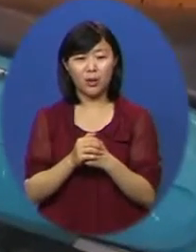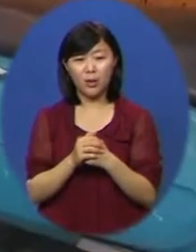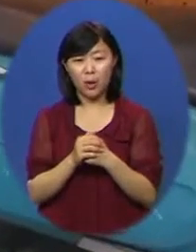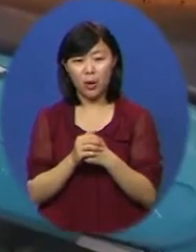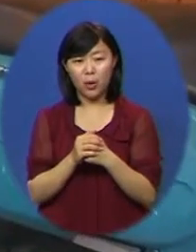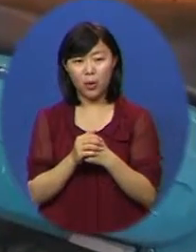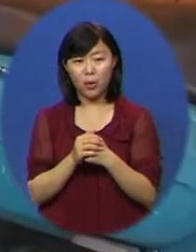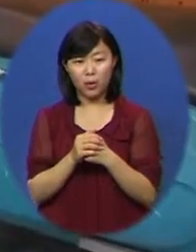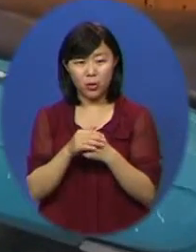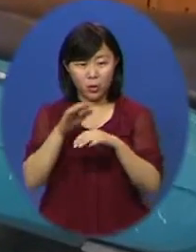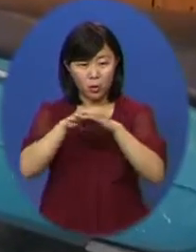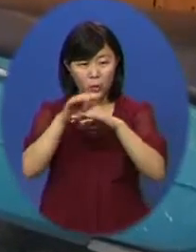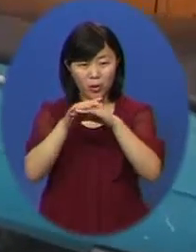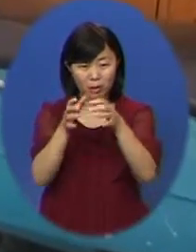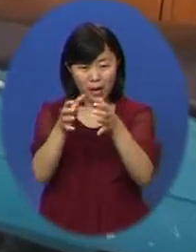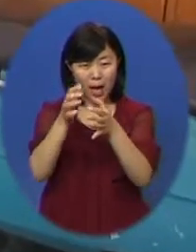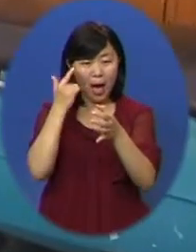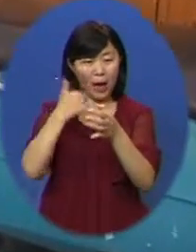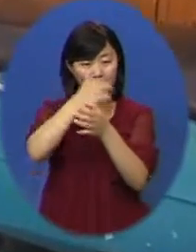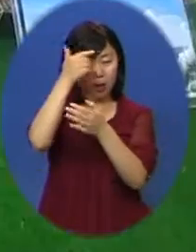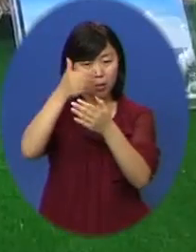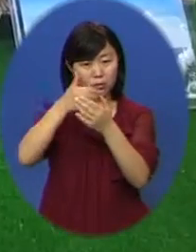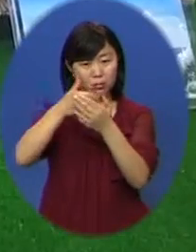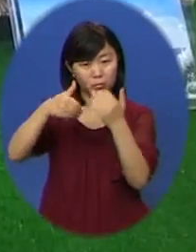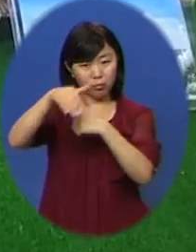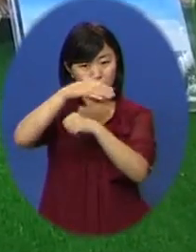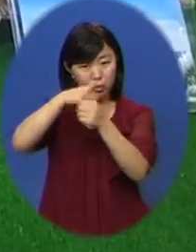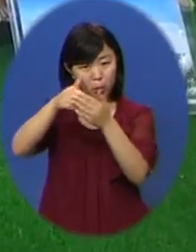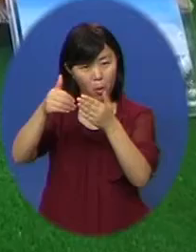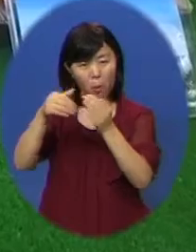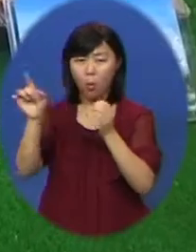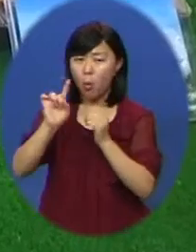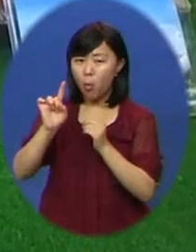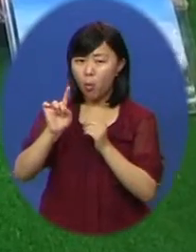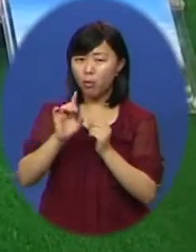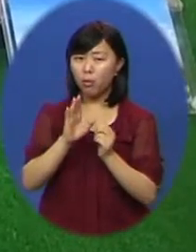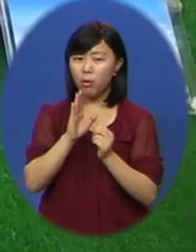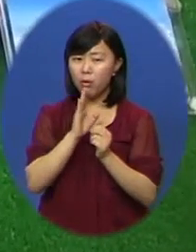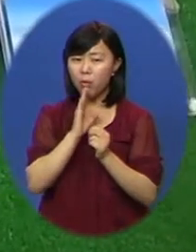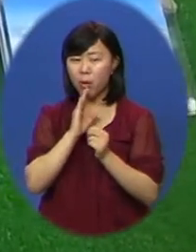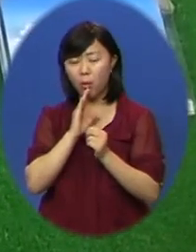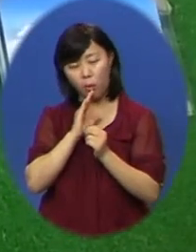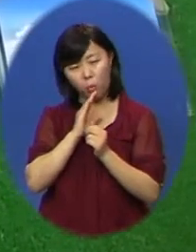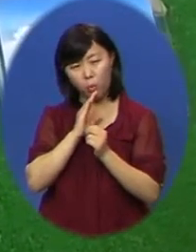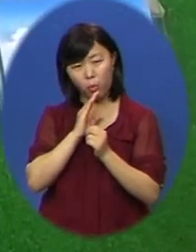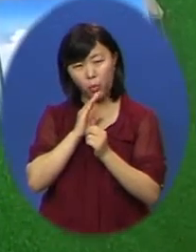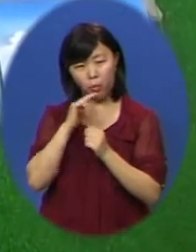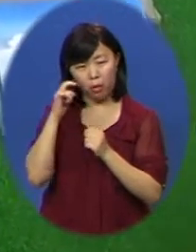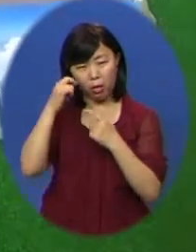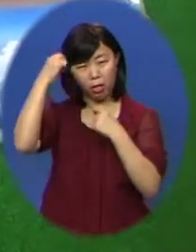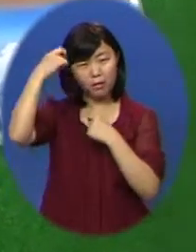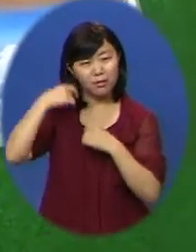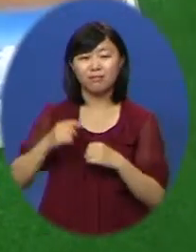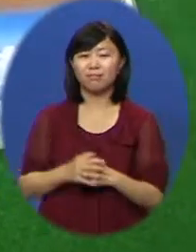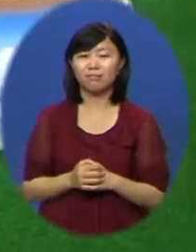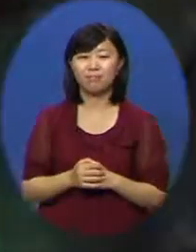손가락으로 빚어지는 아름다운 풍경화? 뭔지 몰라도 엄청난 포스가 느껴졌다.